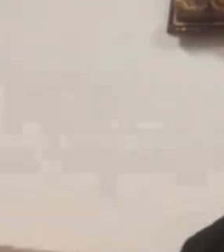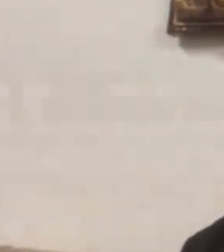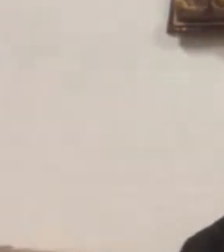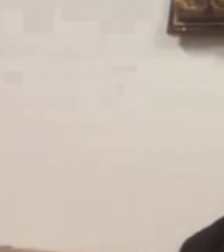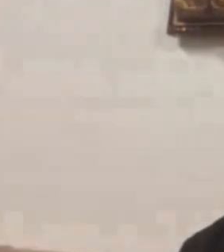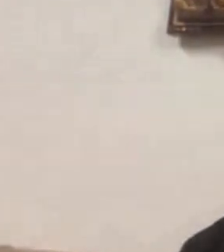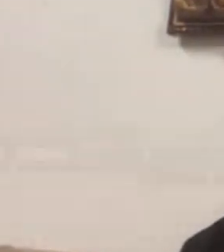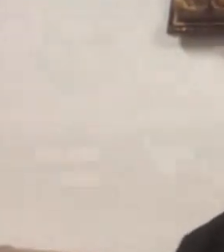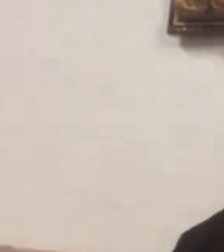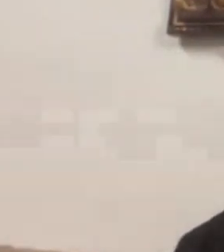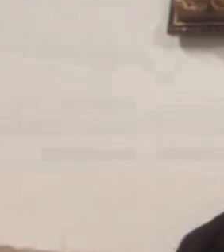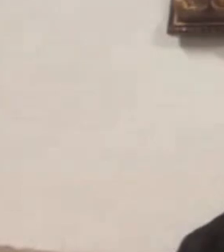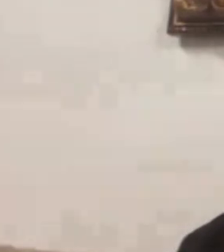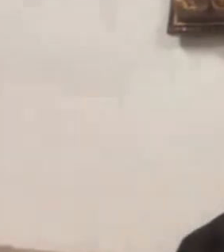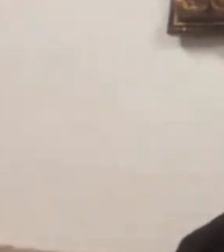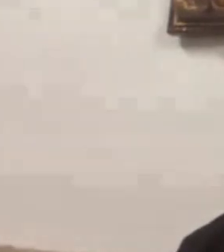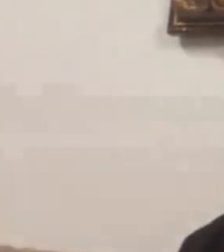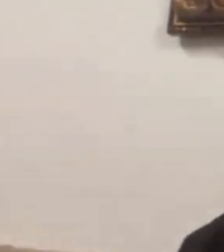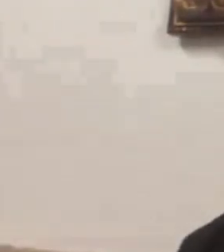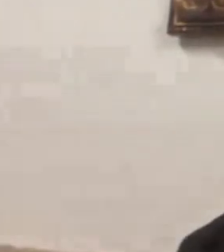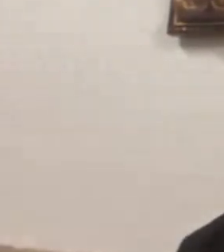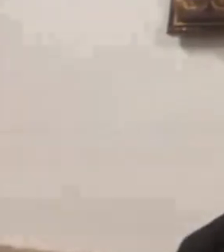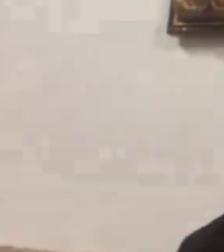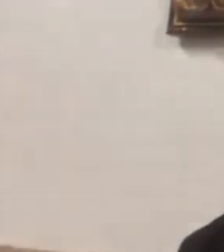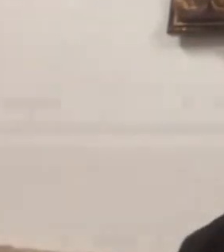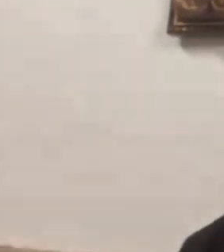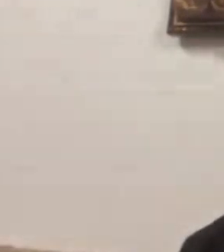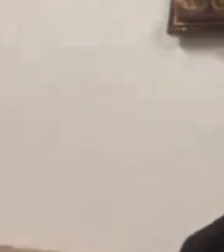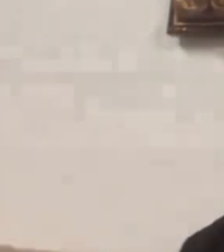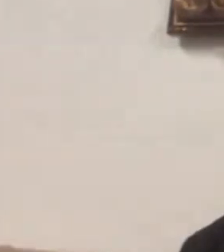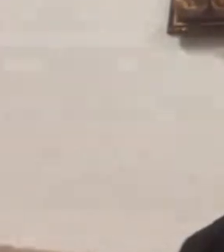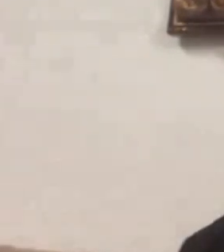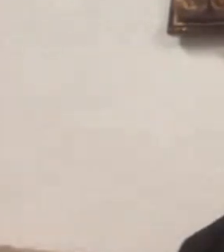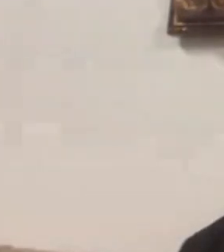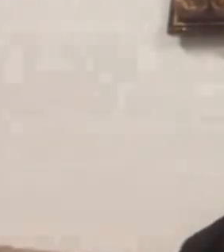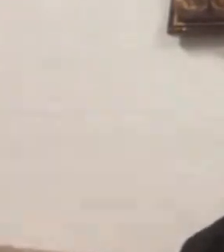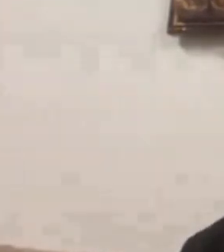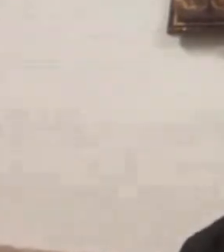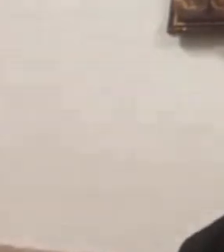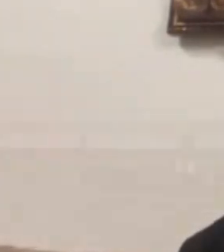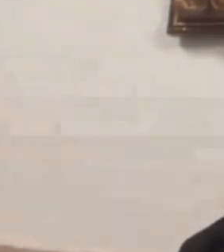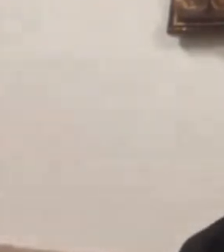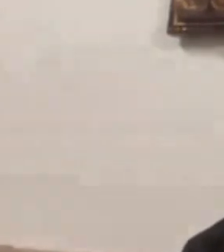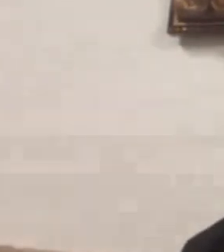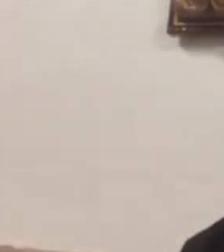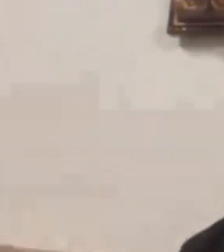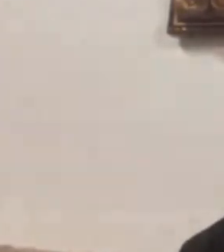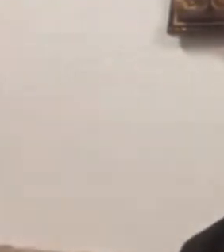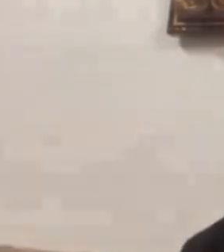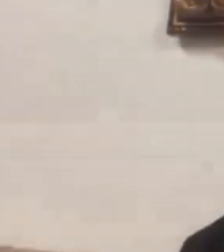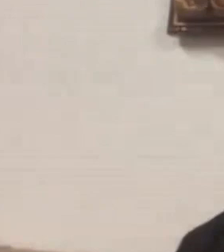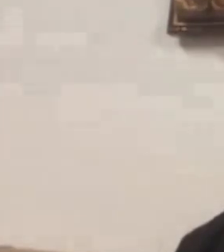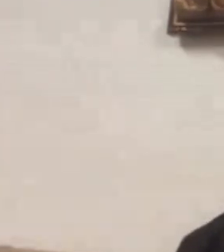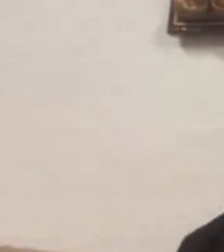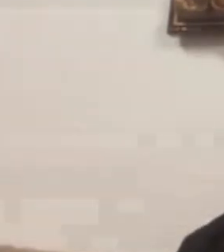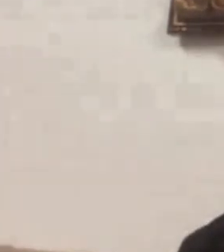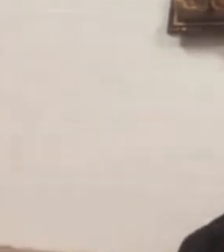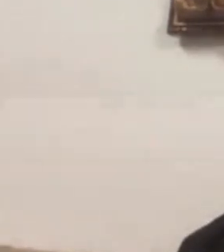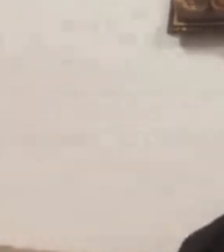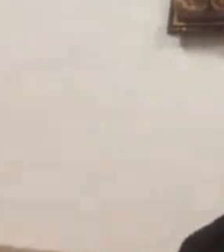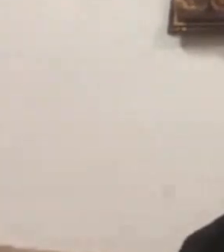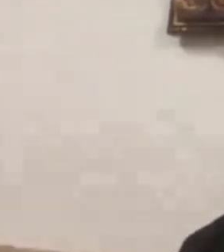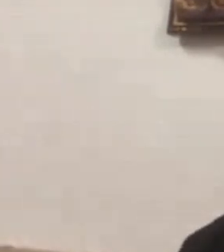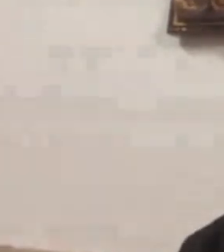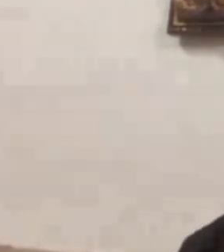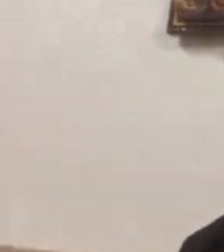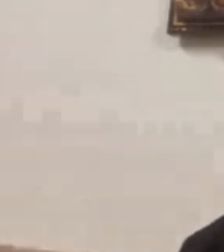ده يتخلى عن ابوه، ولكن هؤلاء الاولاد يعني اثبتوا انه الانسانيه موجوده ومتجذره، ومن